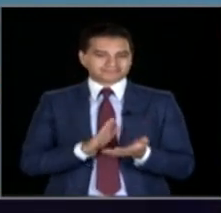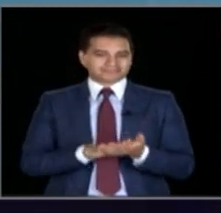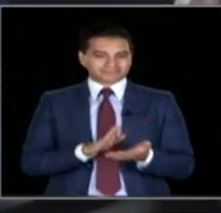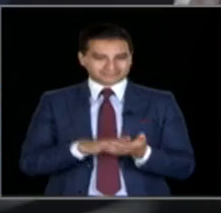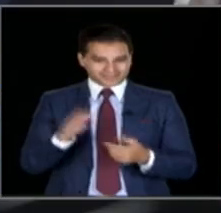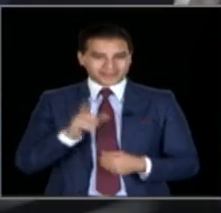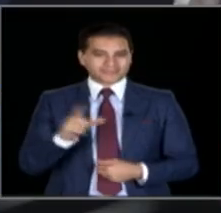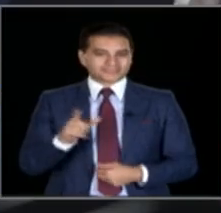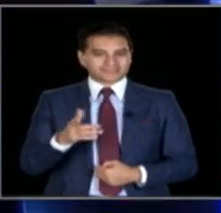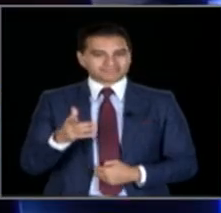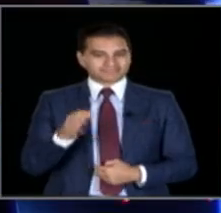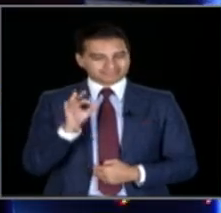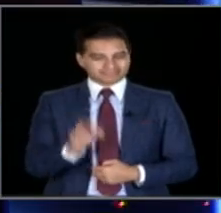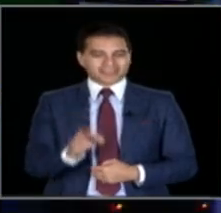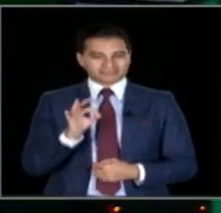صحيحة.